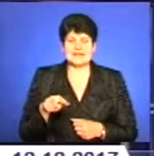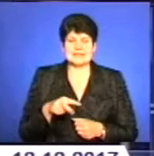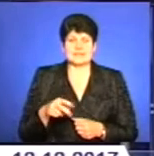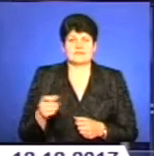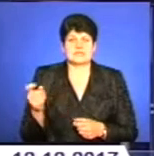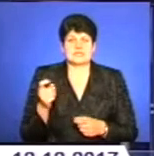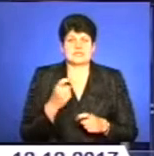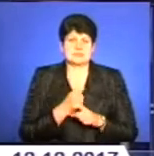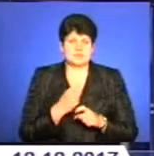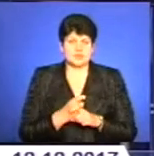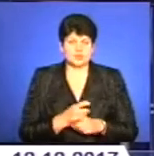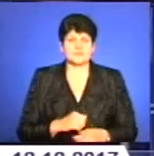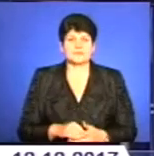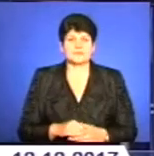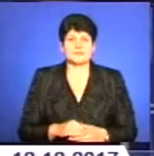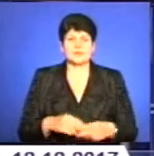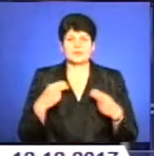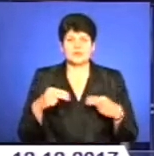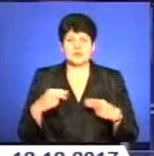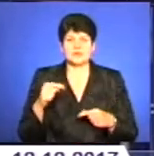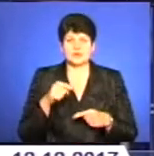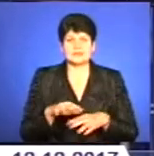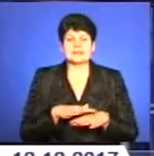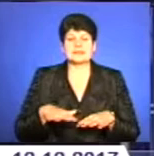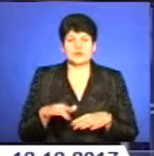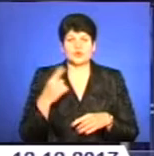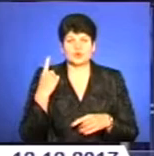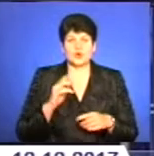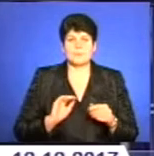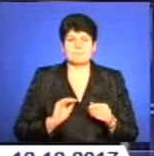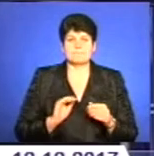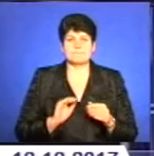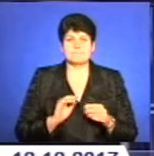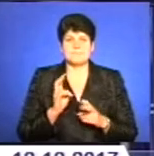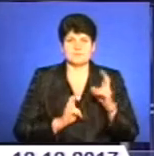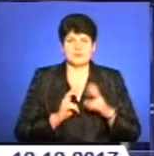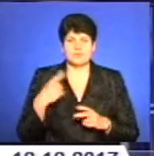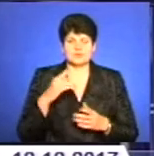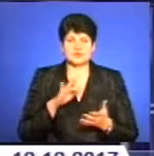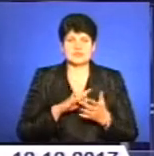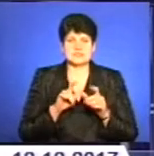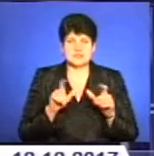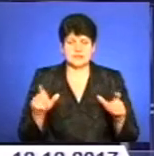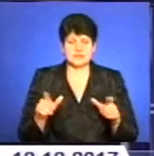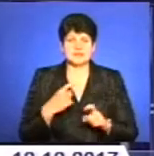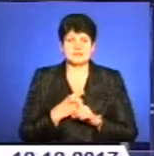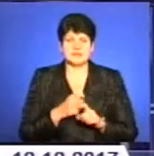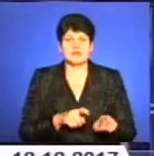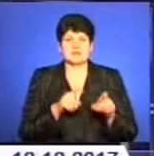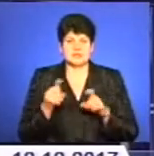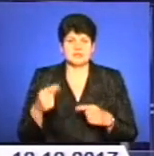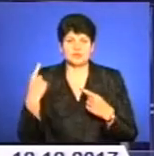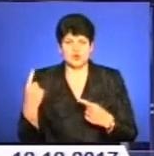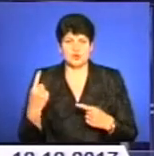з незаконного обігу. Реалізовували його на території одного з підприємств обласного центру. Спирт перевантажували з одного автомобіля